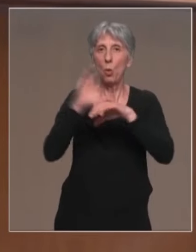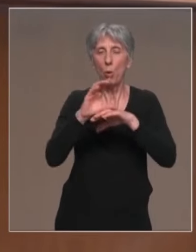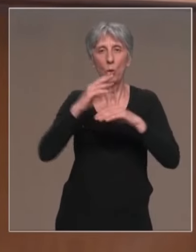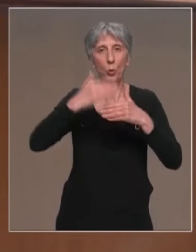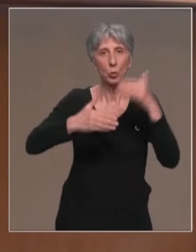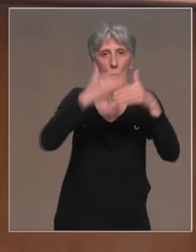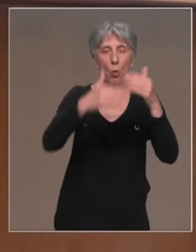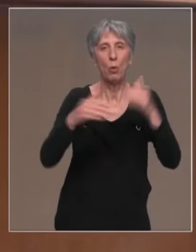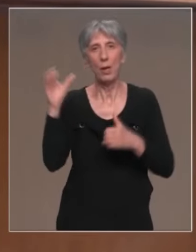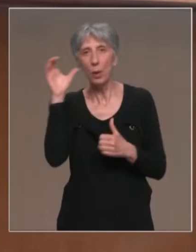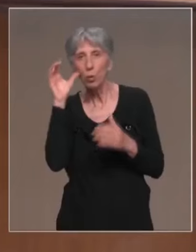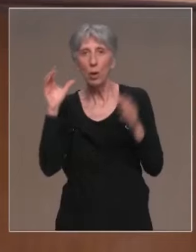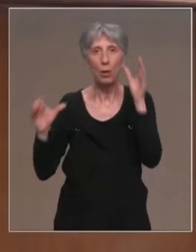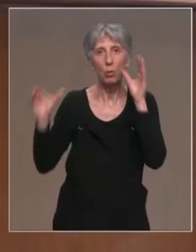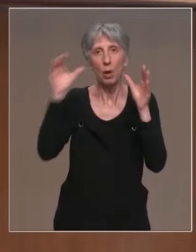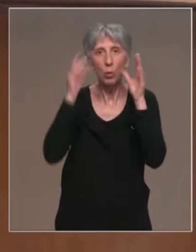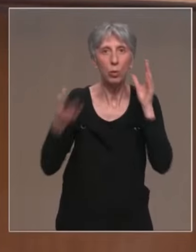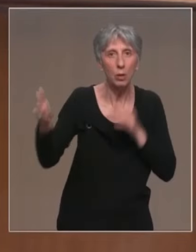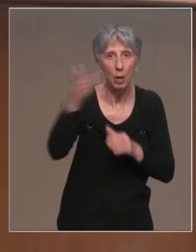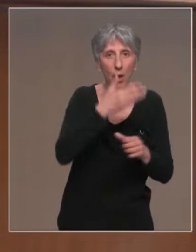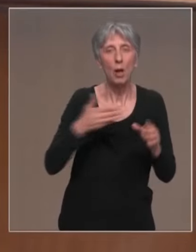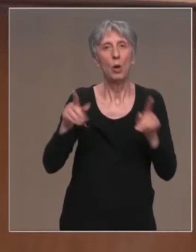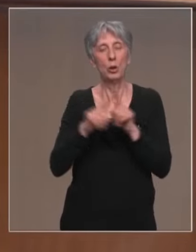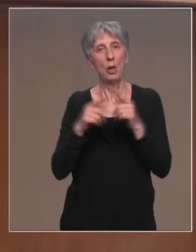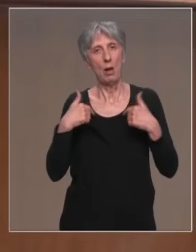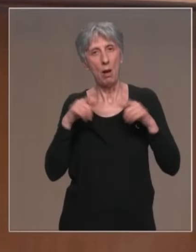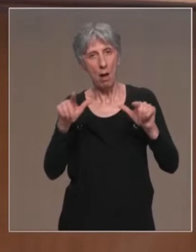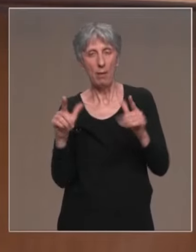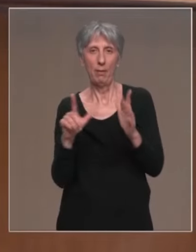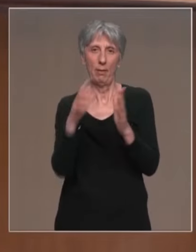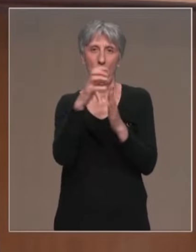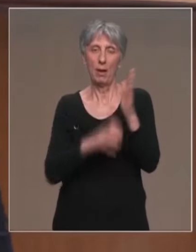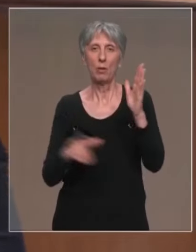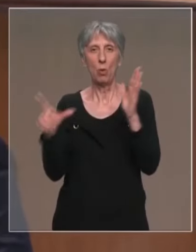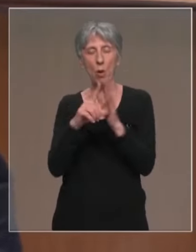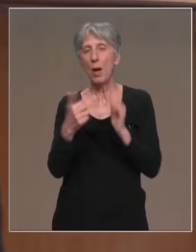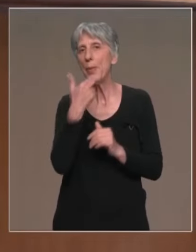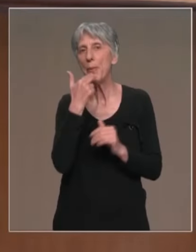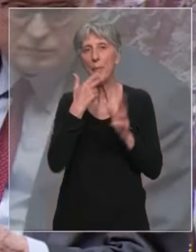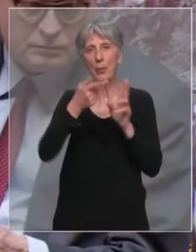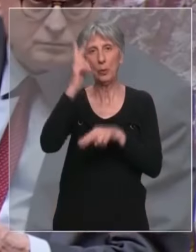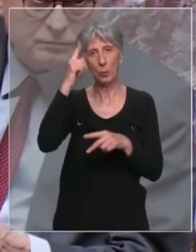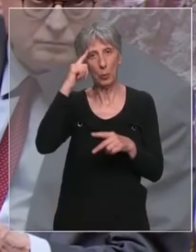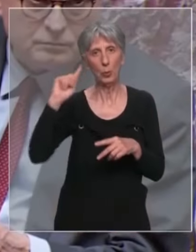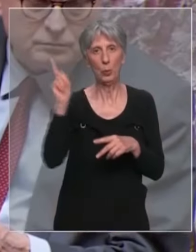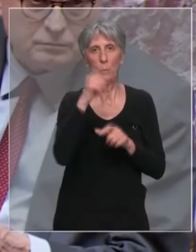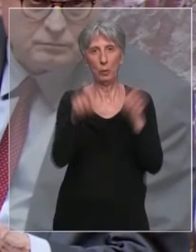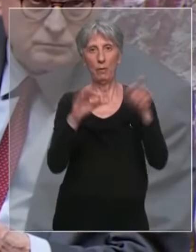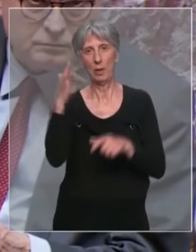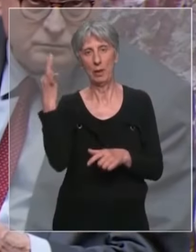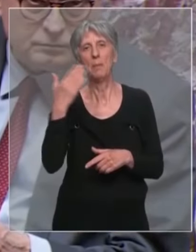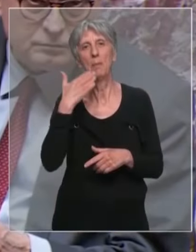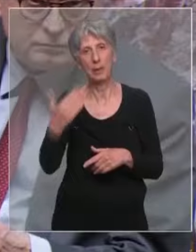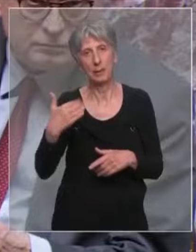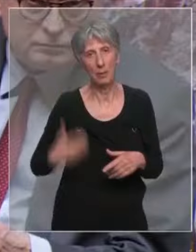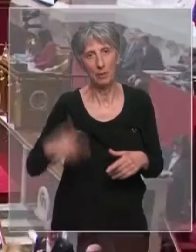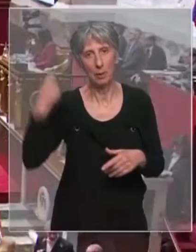propositions des uns et des autres, et que je serai à vos côtés pour avoir un texte de loi qui est le plus efficace possible. Merci pour les Français. Merci, Madame la Présidente. Je vous remercie.